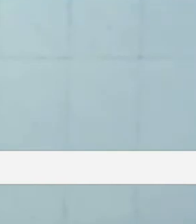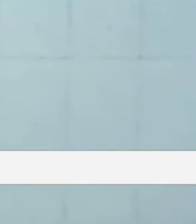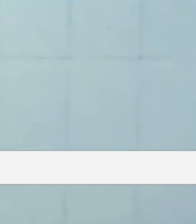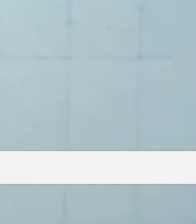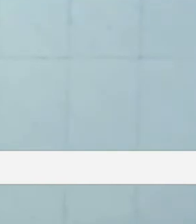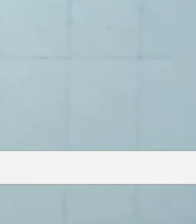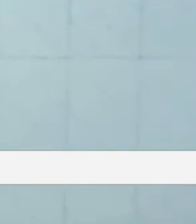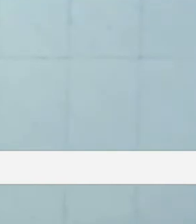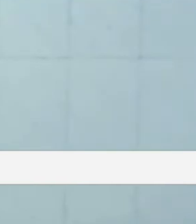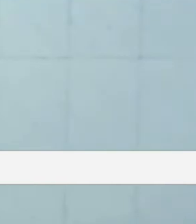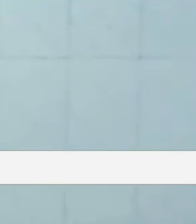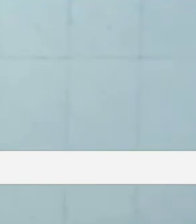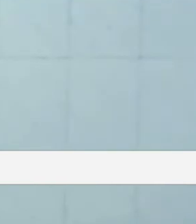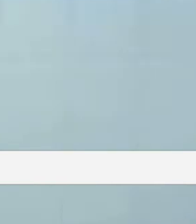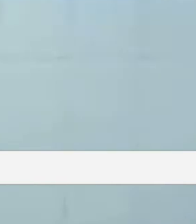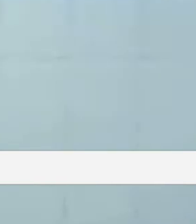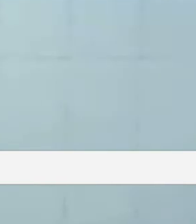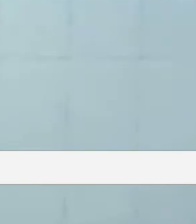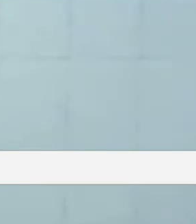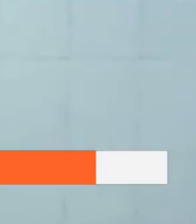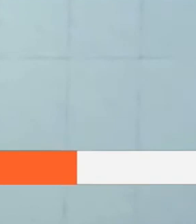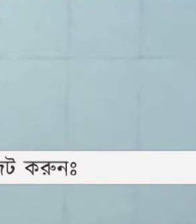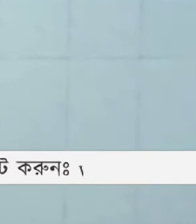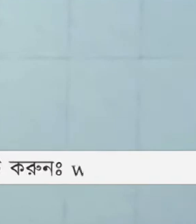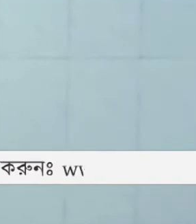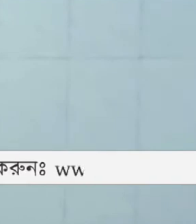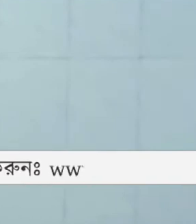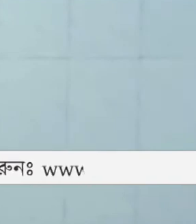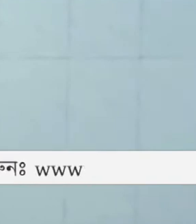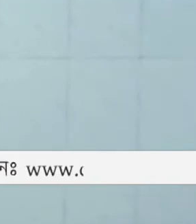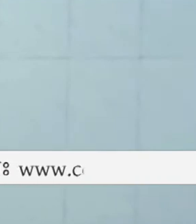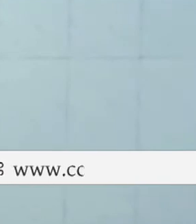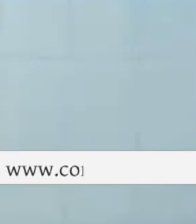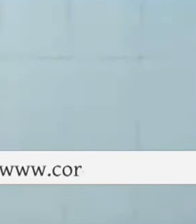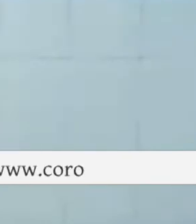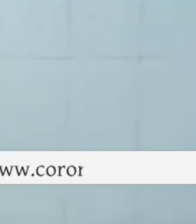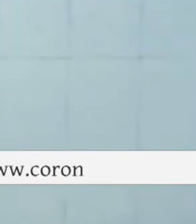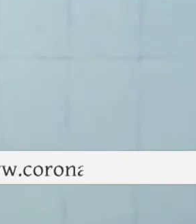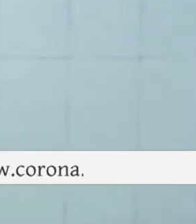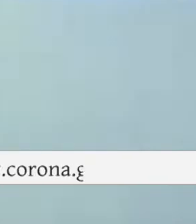3,98,764টি। আমাদের 24 ঘন্টায় হটলাইনে স্বাস্থ্য পরামর্শ দেওয়া হয়েছে